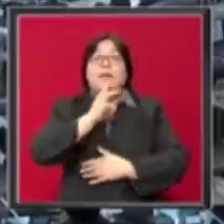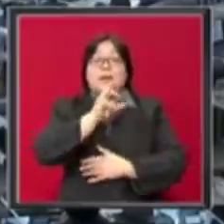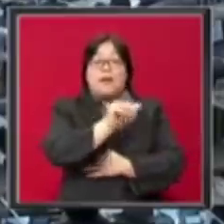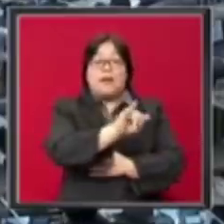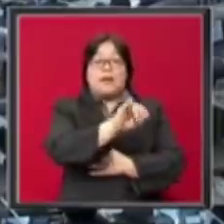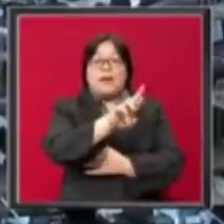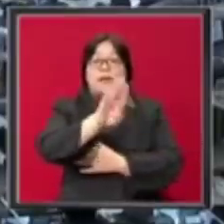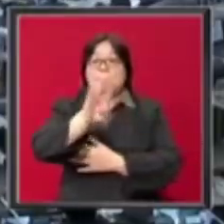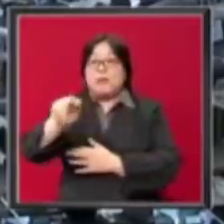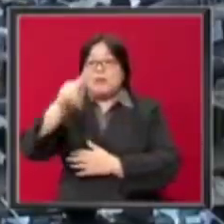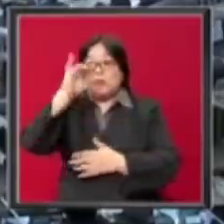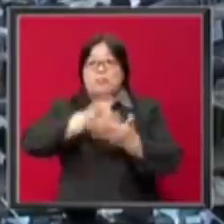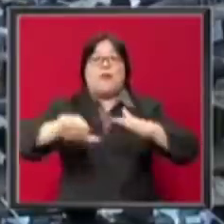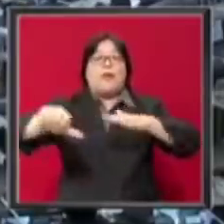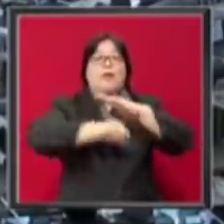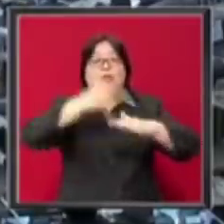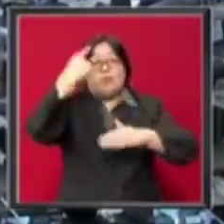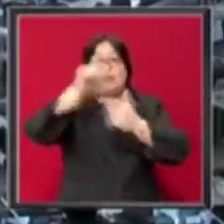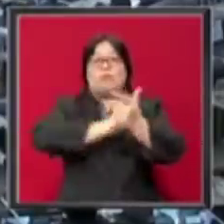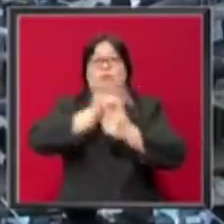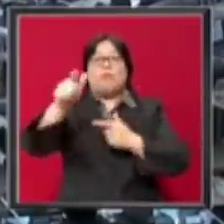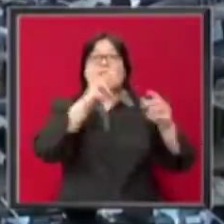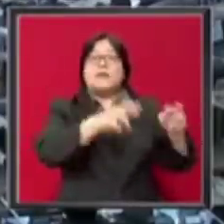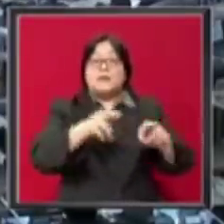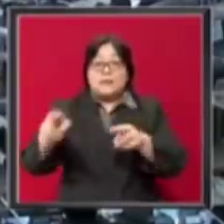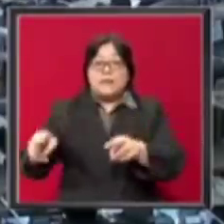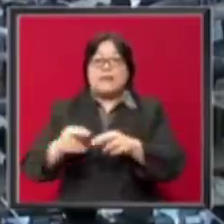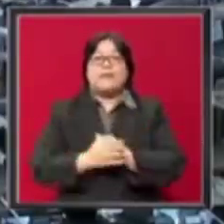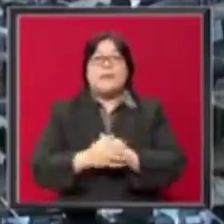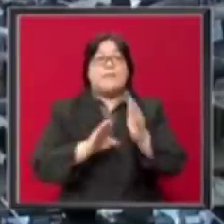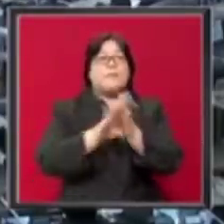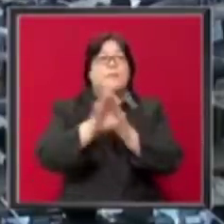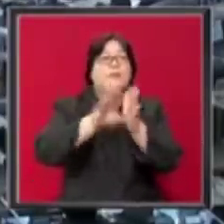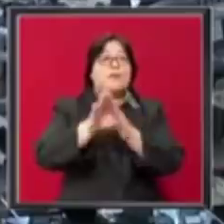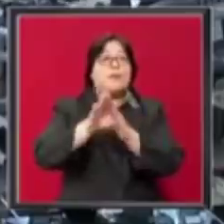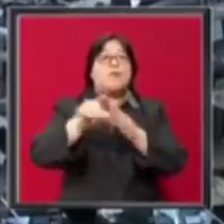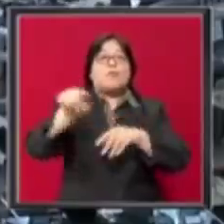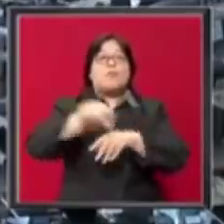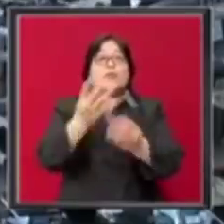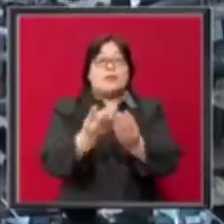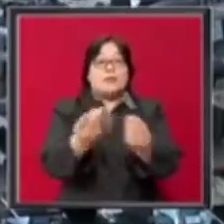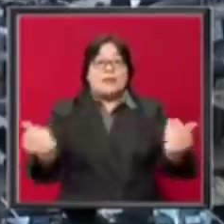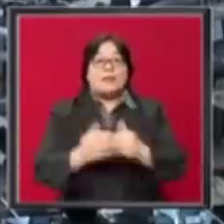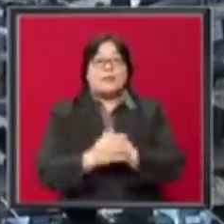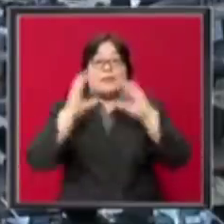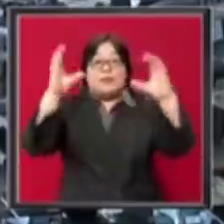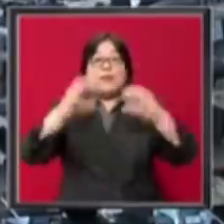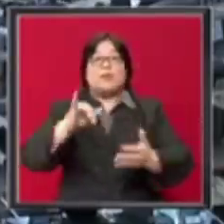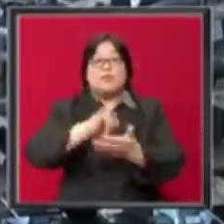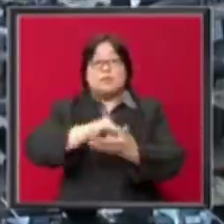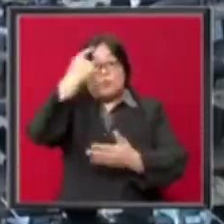Borang tak bagilah. Langkah terpuji pasal tak pakai lah. Segala macam.